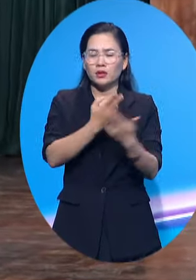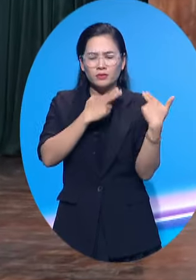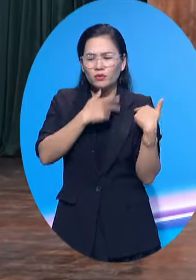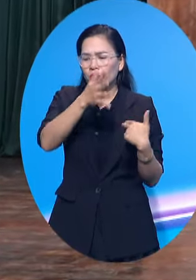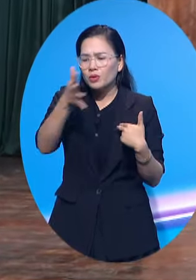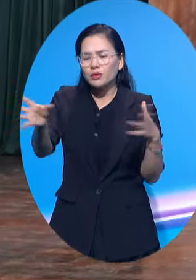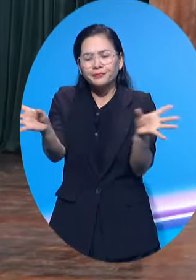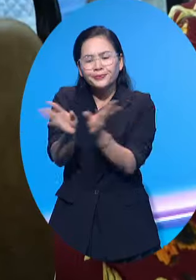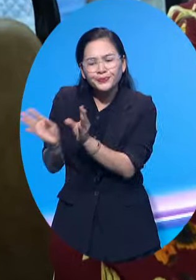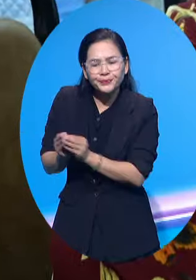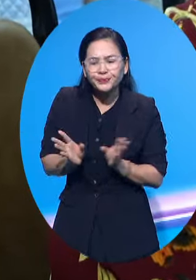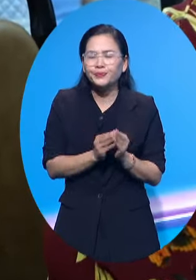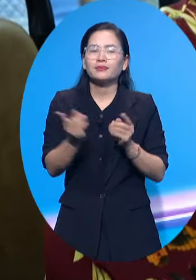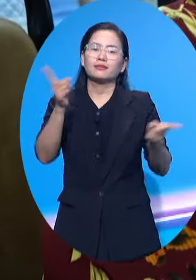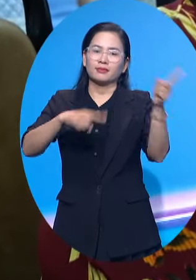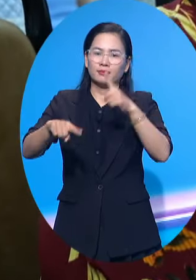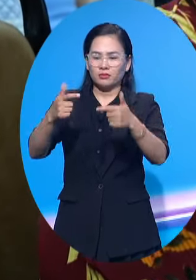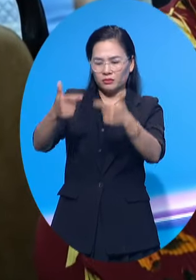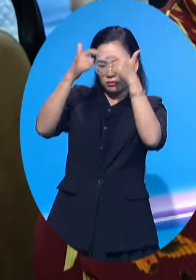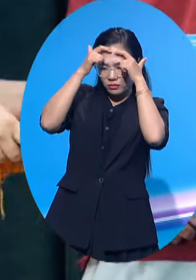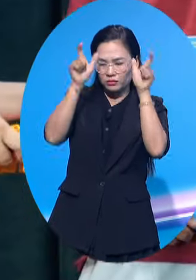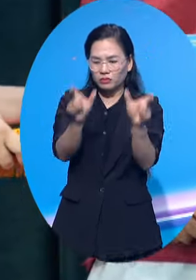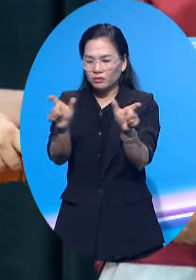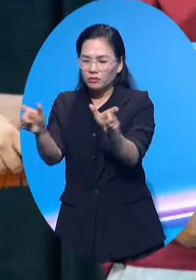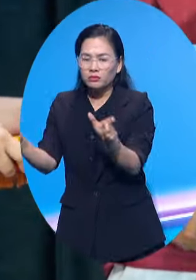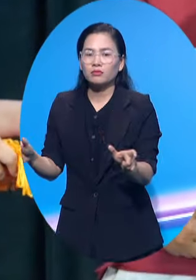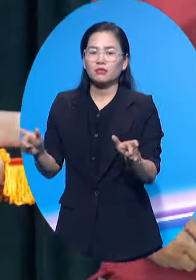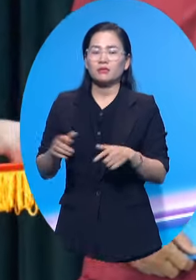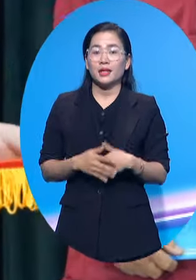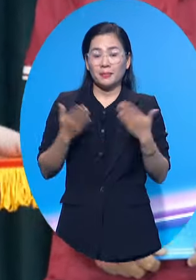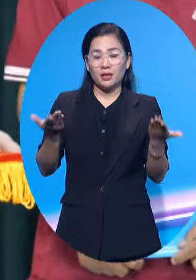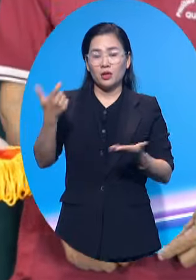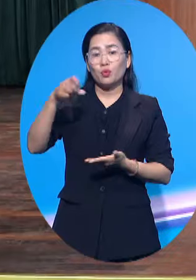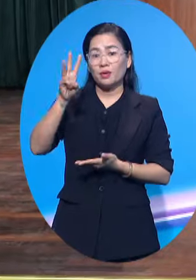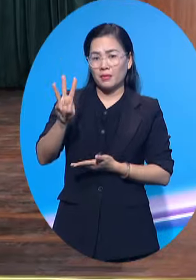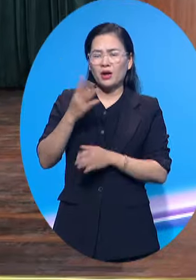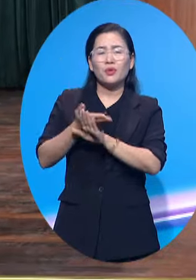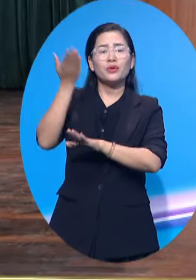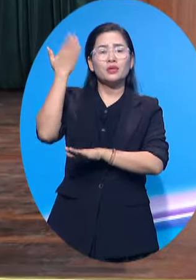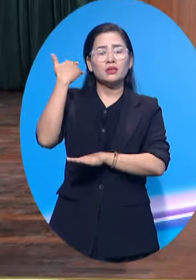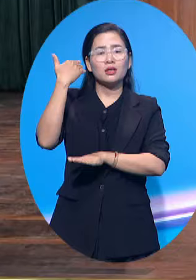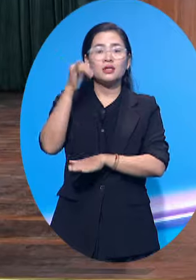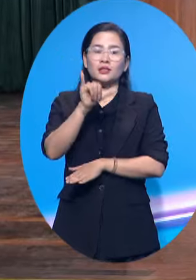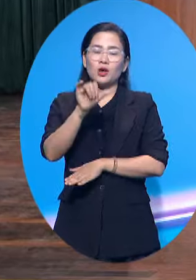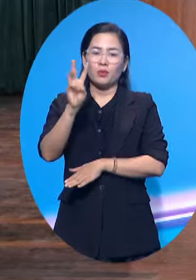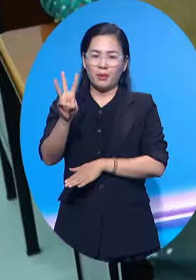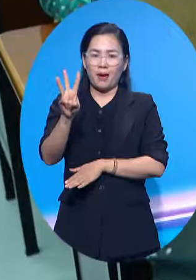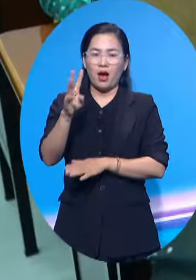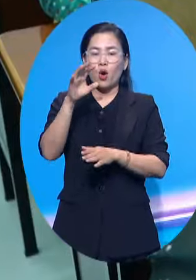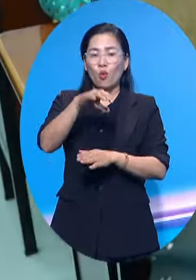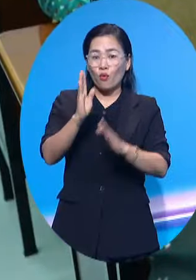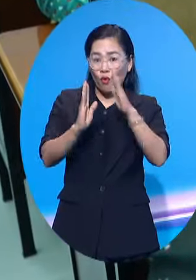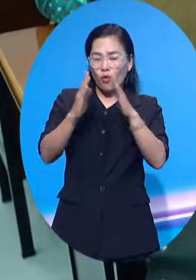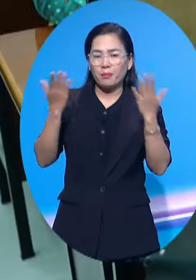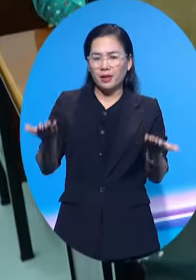mới. Bí thư Quận ủy quận 3 Nguyễn Thanh Xuân cho biết, tổng số khu phố tại quận 3 trước khi sắp xếp là 63 và sau khi